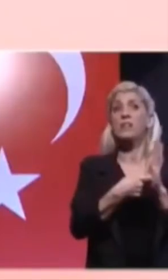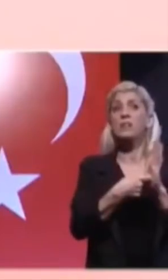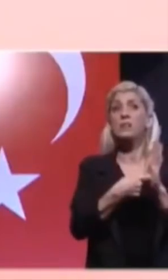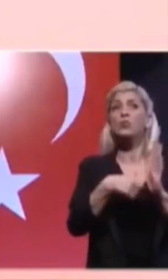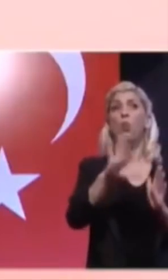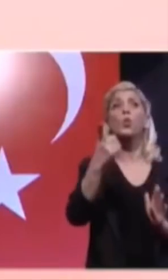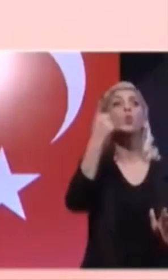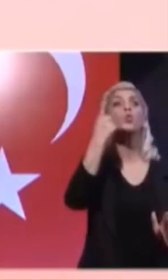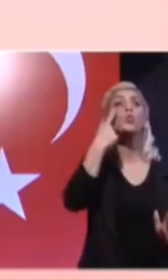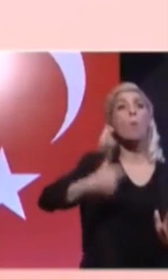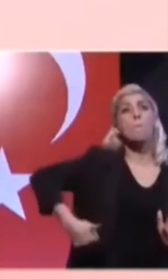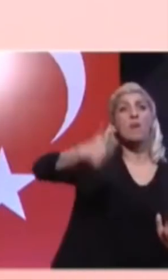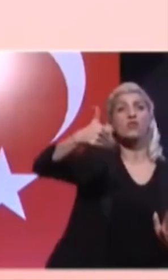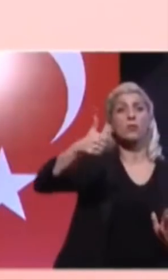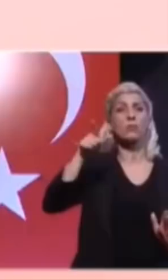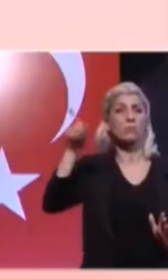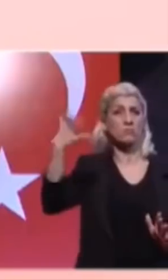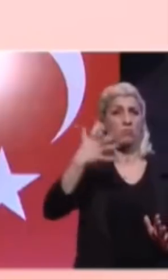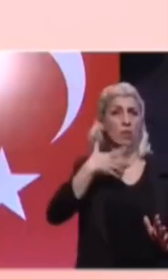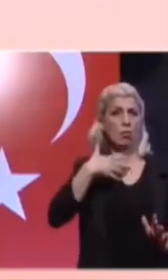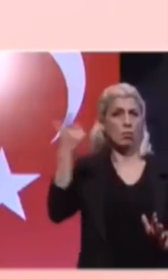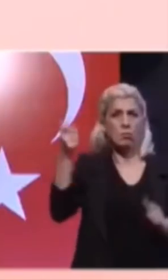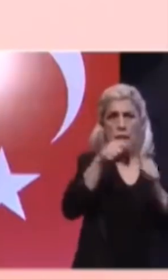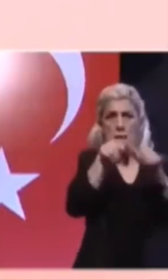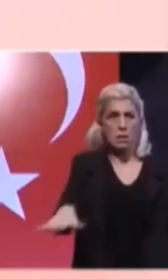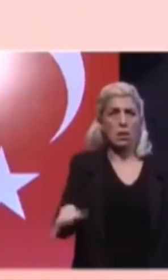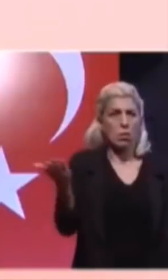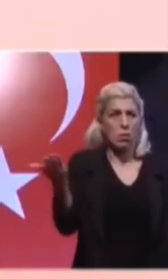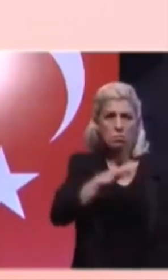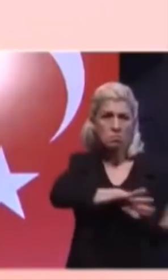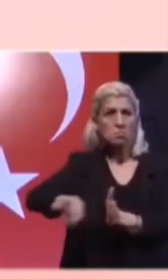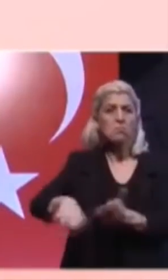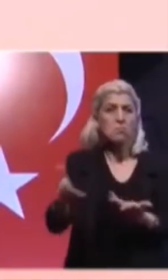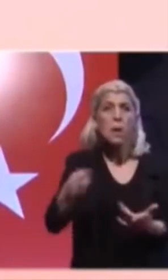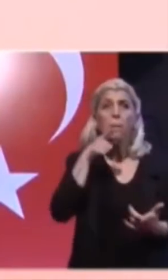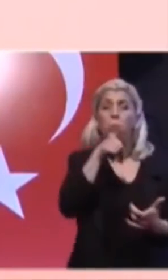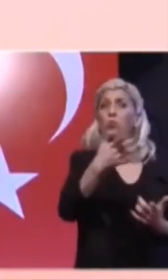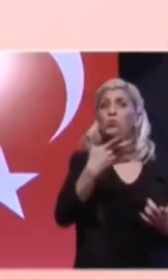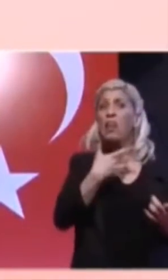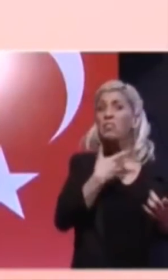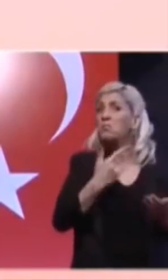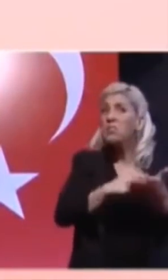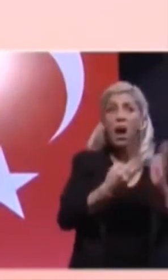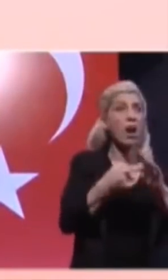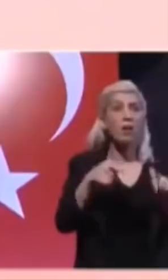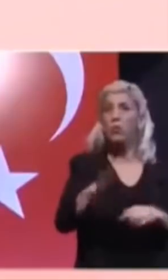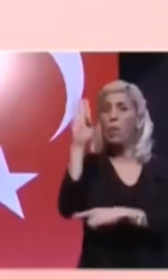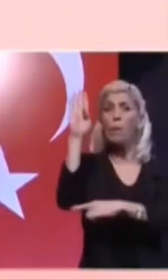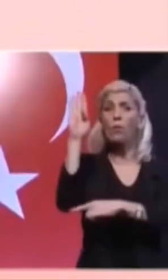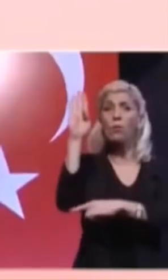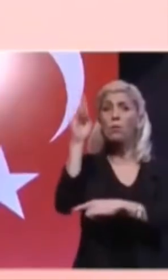bu mücadelenin, demokrasiyi yeniden kurma mücadelesinin ilk adımı İstanbul'da